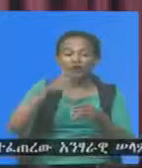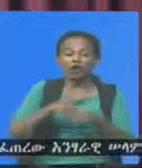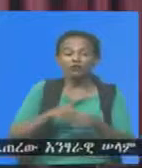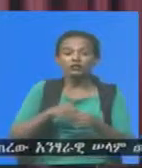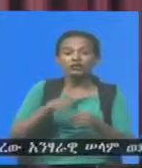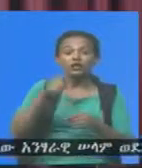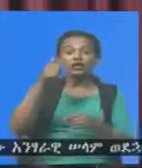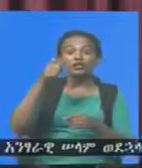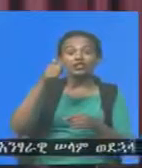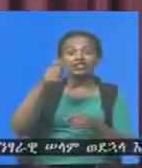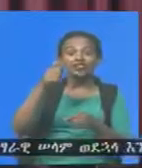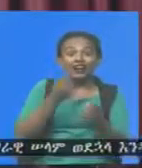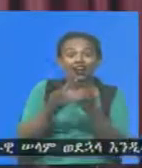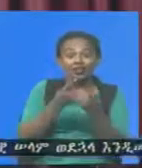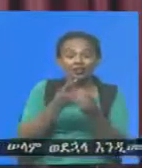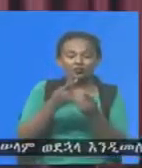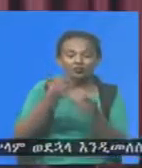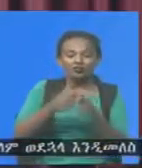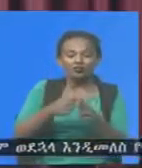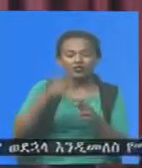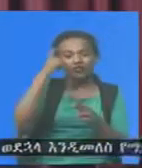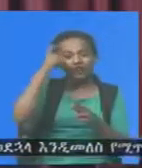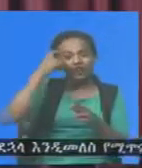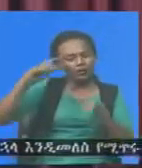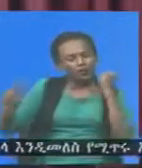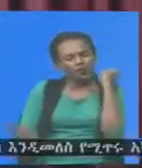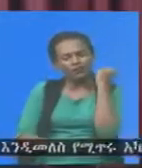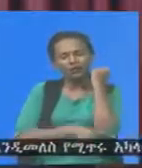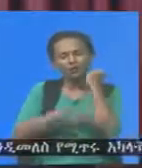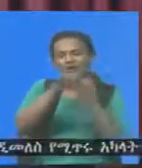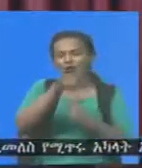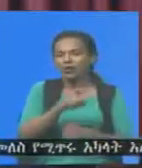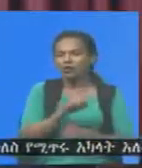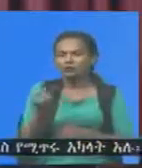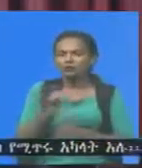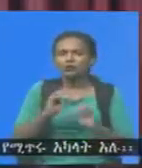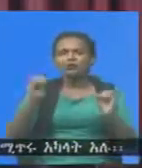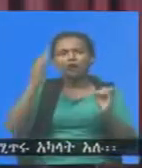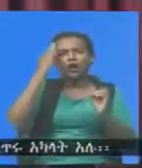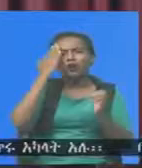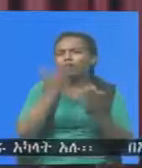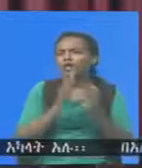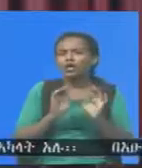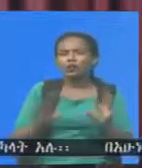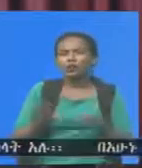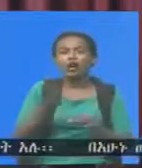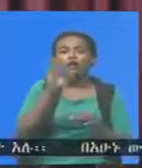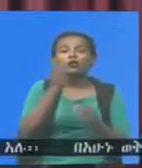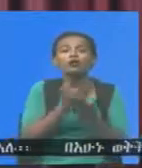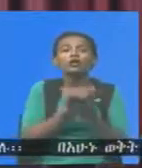ትግራይ መቅጣት ተገቢ አይደለም። ምንም የሚያቀው ነገር የለም፣ ያገኘው ነገርም የለም።